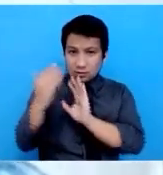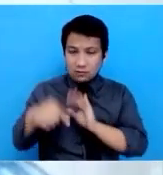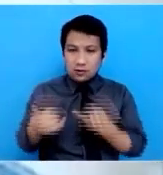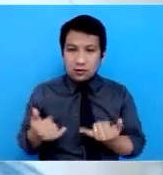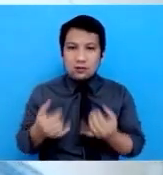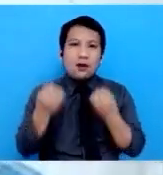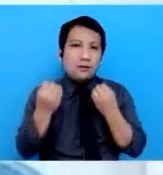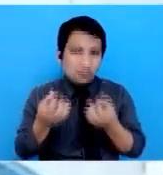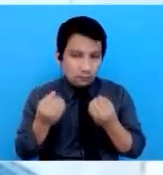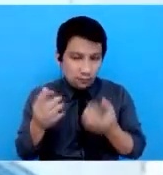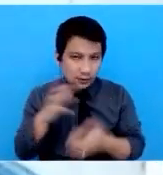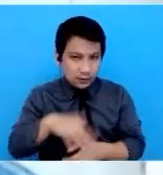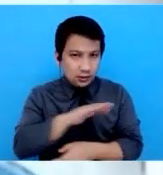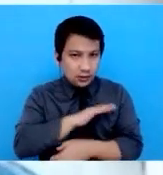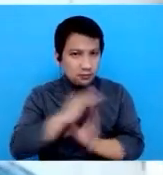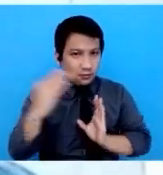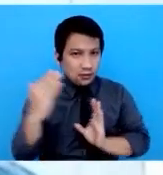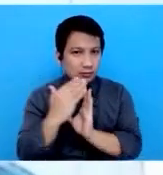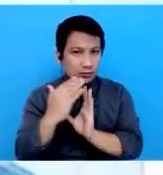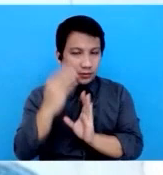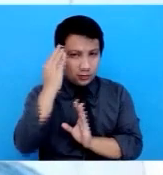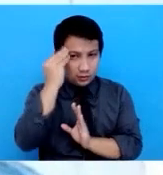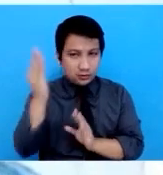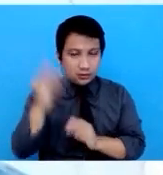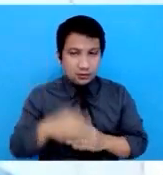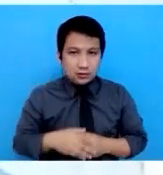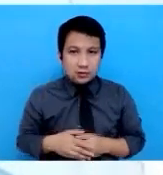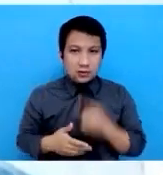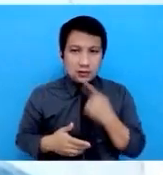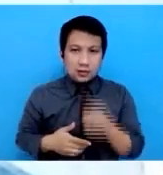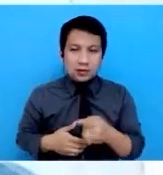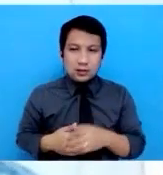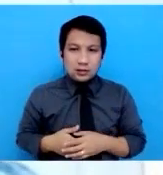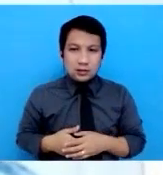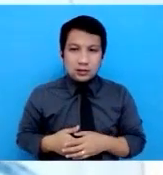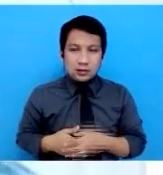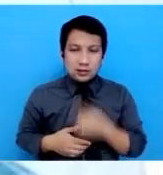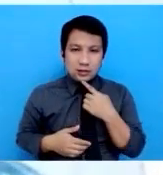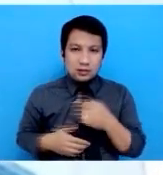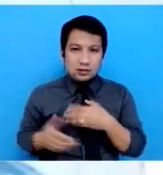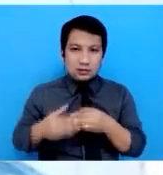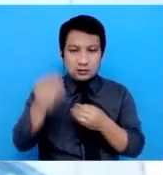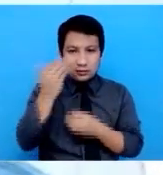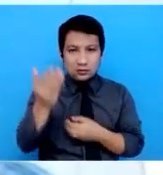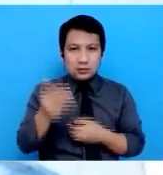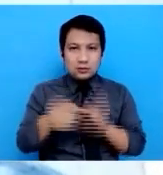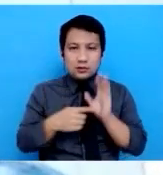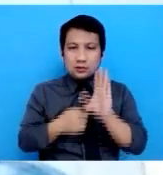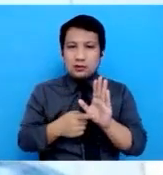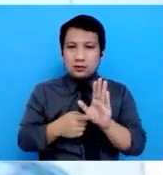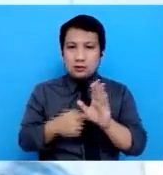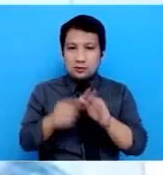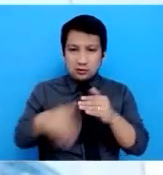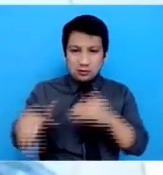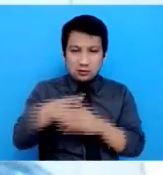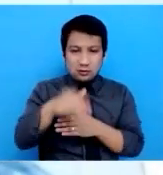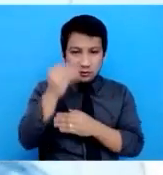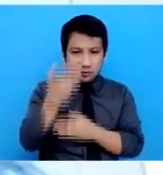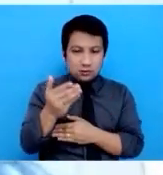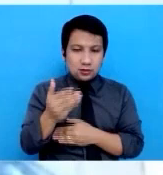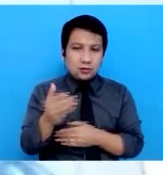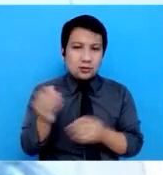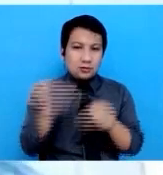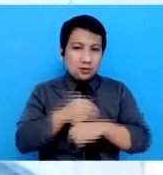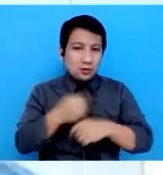marami kaming haharapin, hindi namin siya tatakasan. So it's better na gawin mo siya pag may dumating o may pagkakataon